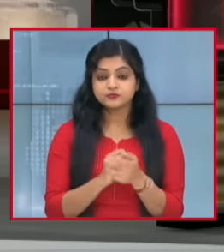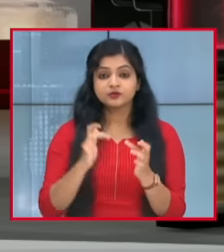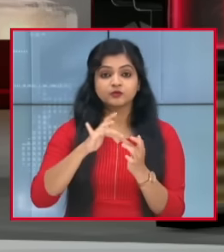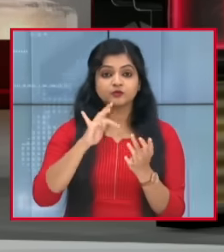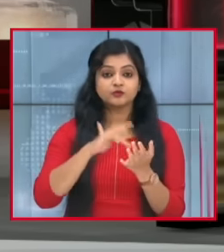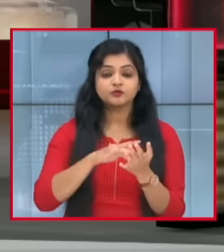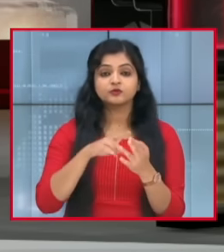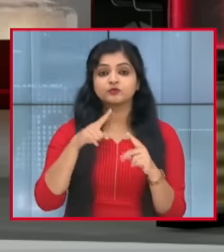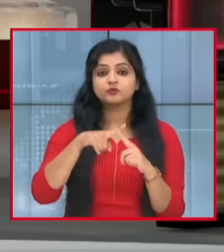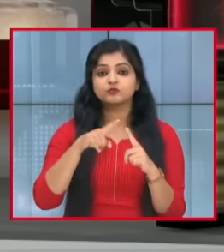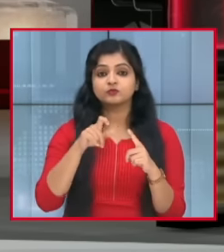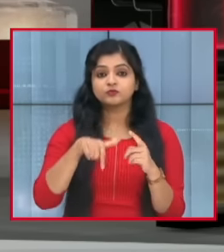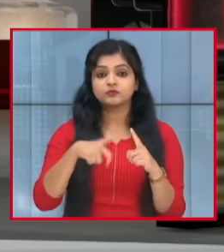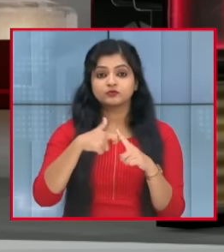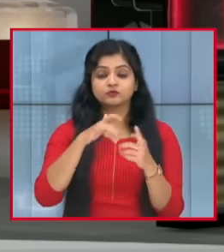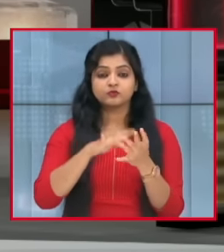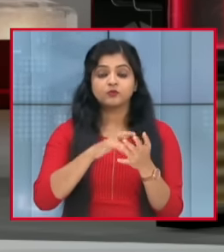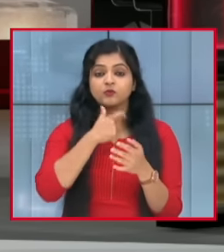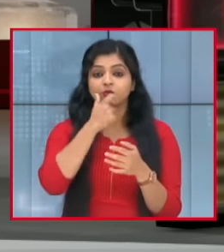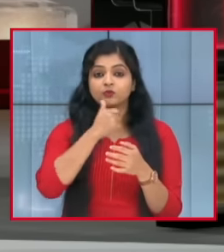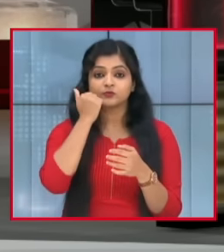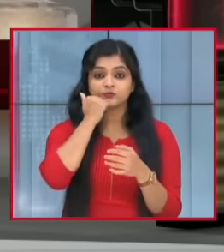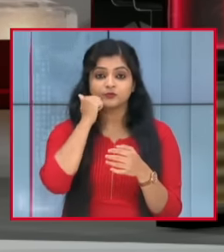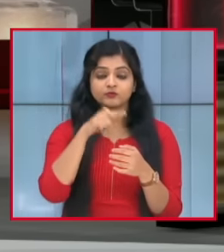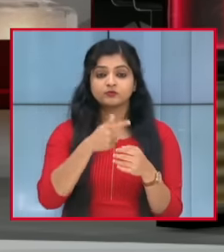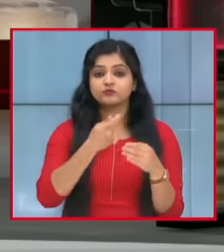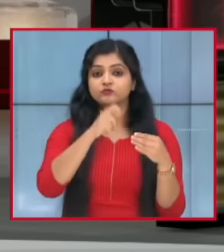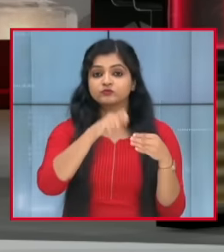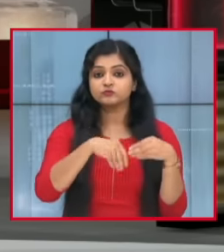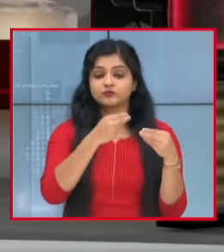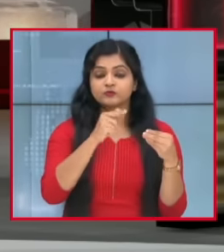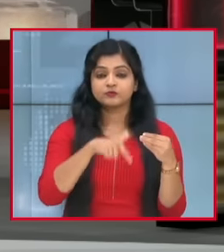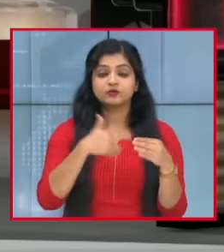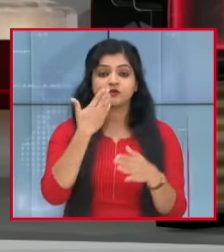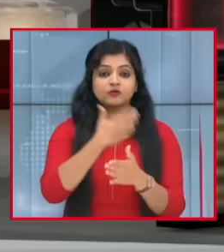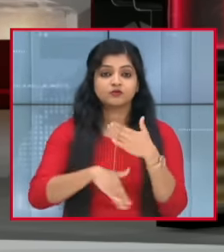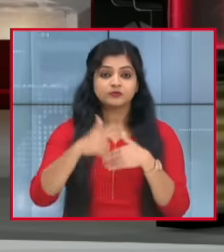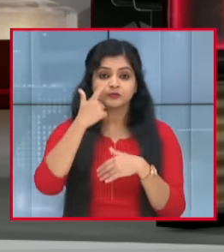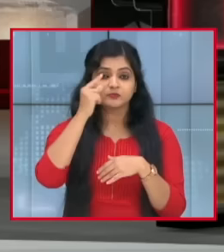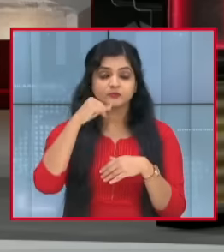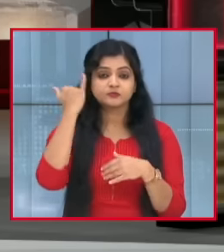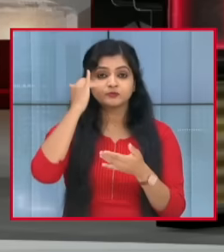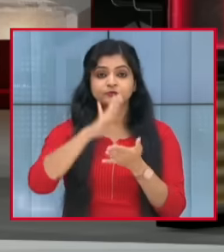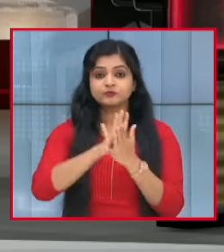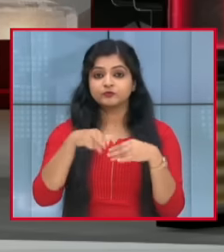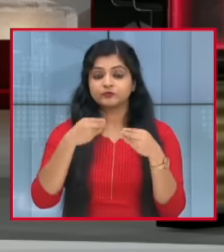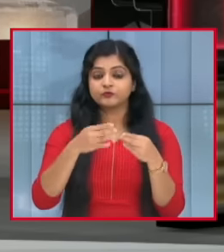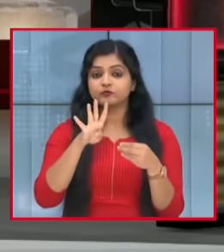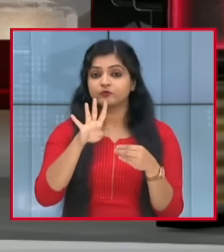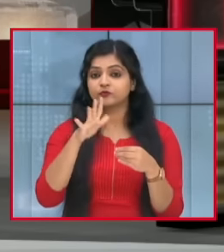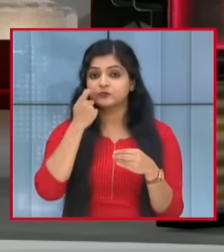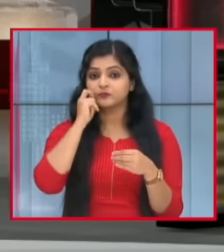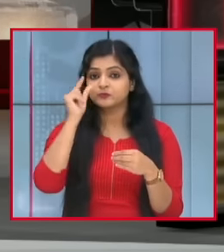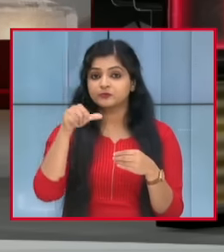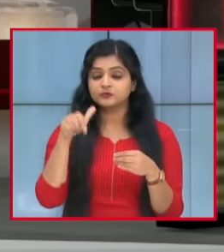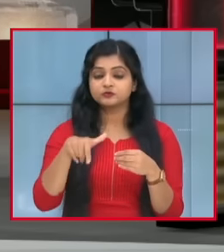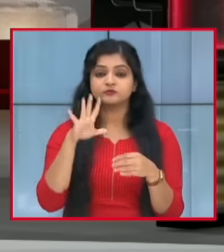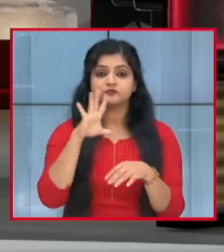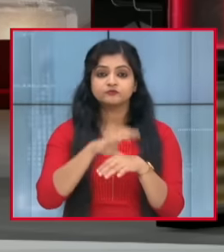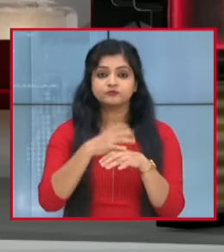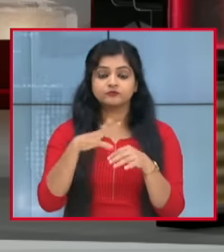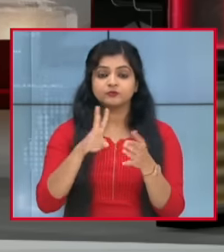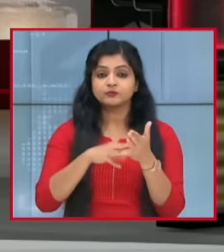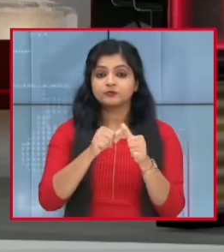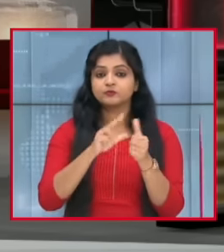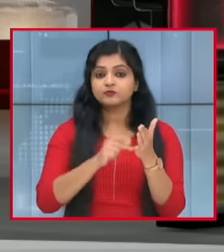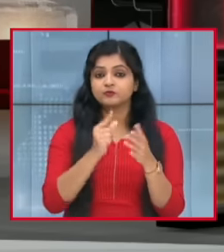ഇടുക്കി തൊടുപുഴ കരിങ്കുന്നത്ത് വൃദ്ധമാതാവിനെ പൂട്ടിയിട്ട് ഭിന്നശേഷിക്കാരിയെ ലൈംഗികമായി പീഡിപ്പിച്ച 45-കാരൻ പിടിയിൽ. കരിങ്കുന്നം സ്വദേശി